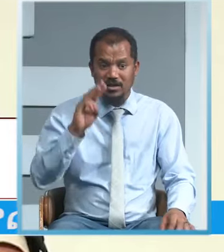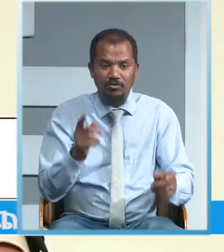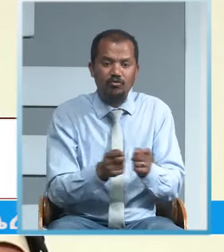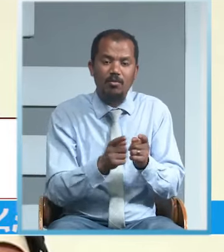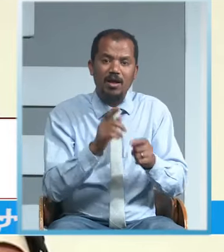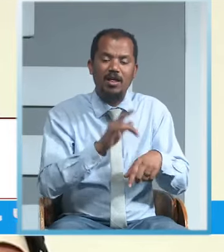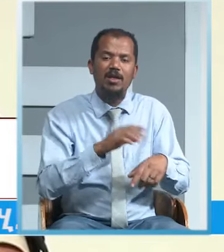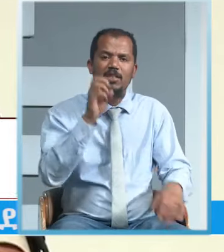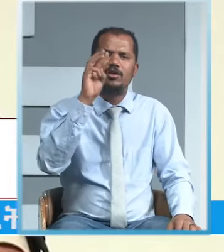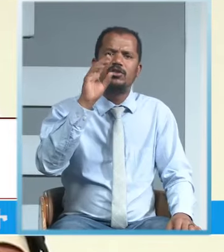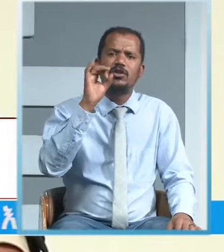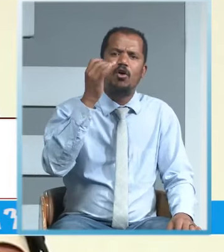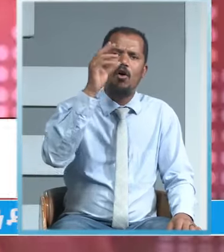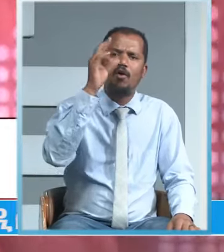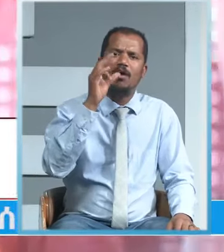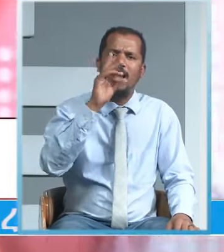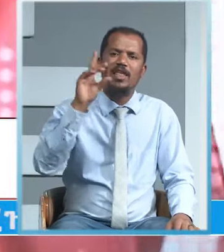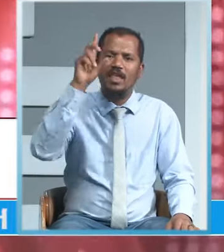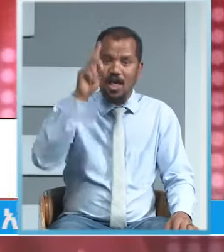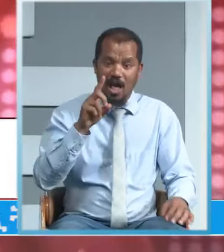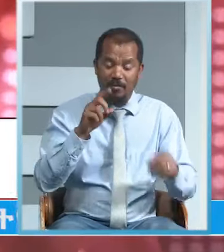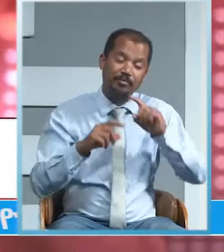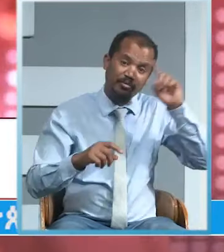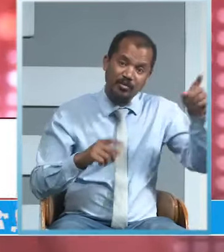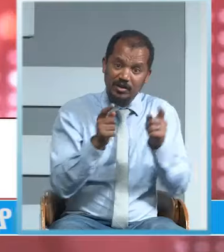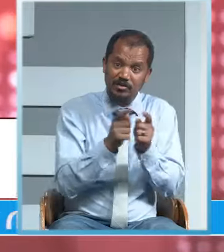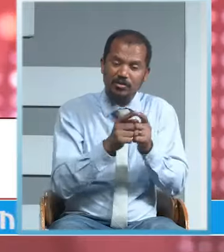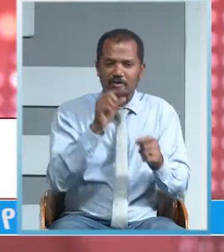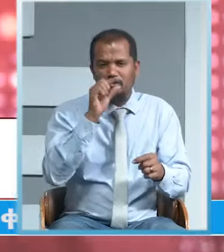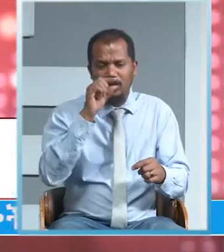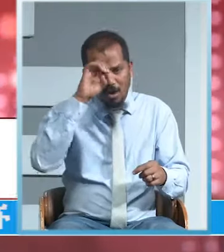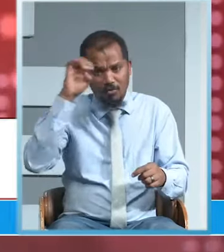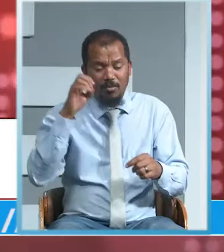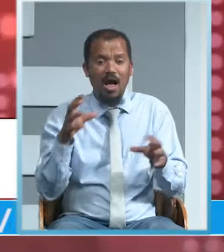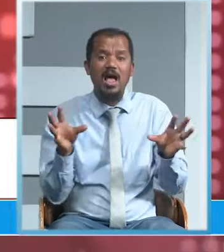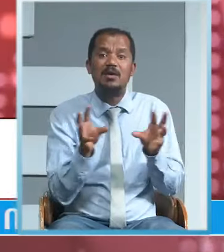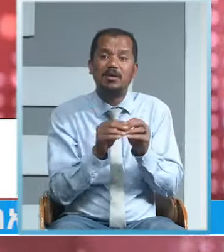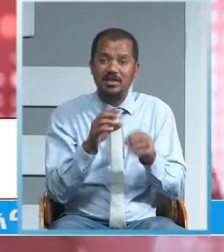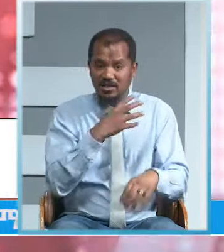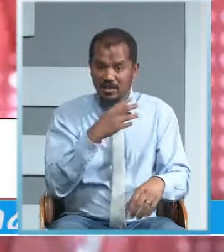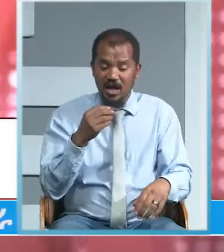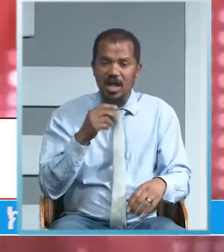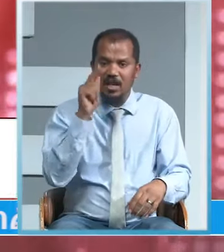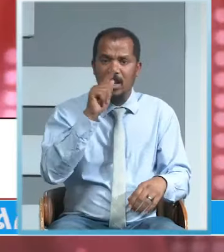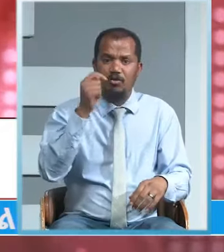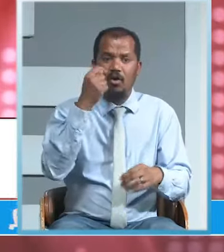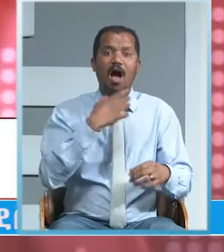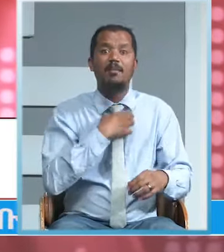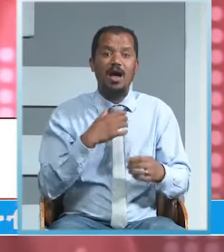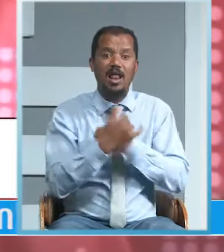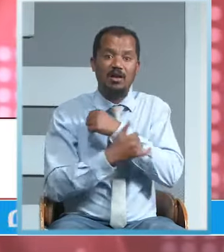የተገኙት የስሎቫኪያ ጠቅላይ ሚኒስትር ሮበርት ፊኮ የተወሰኑ የአውሮፓ ህብረትና የኔቶ አባል